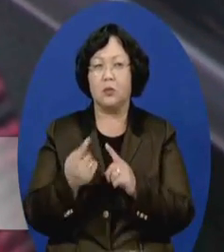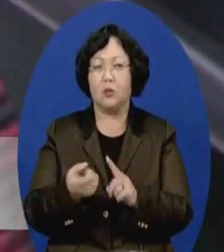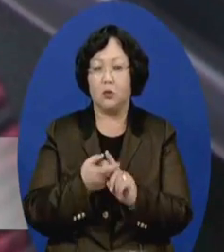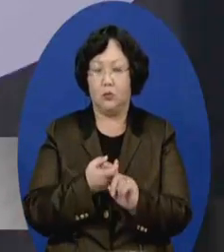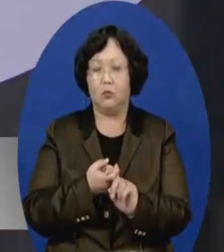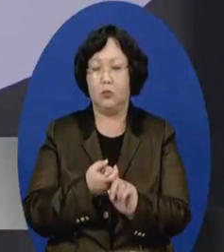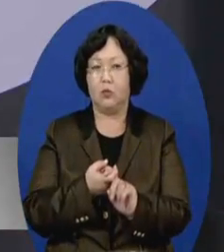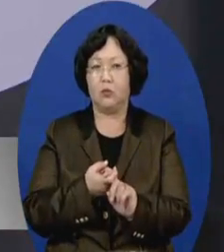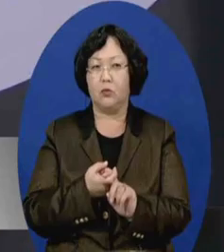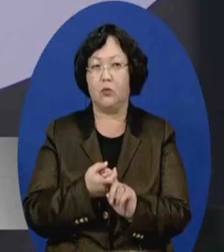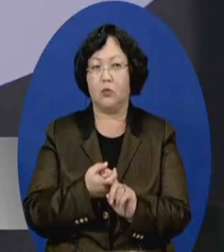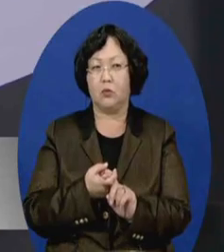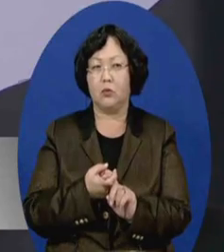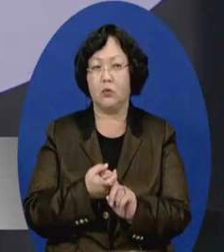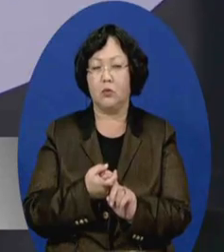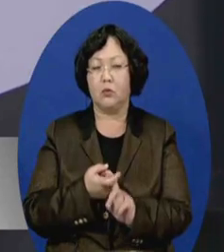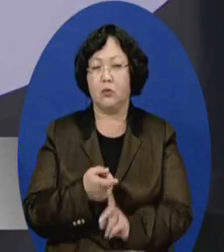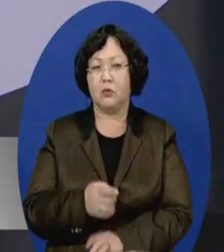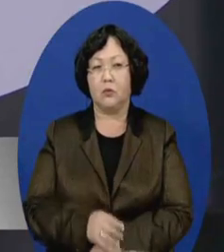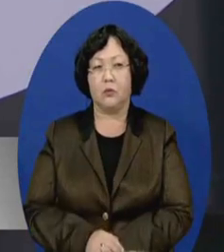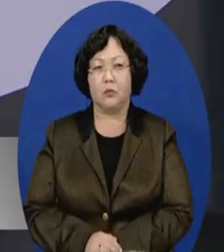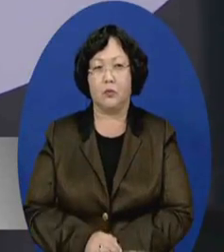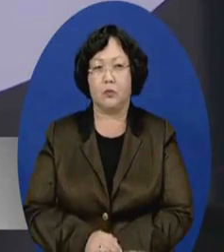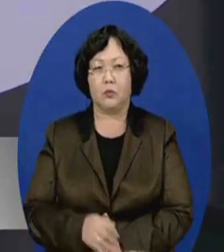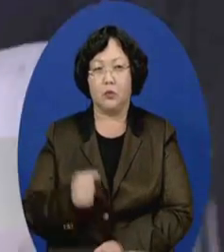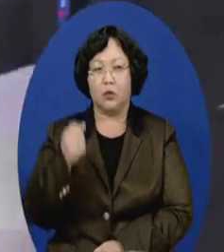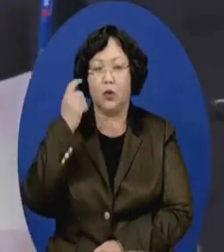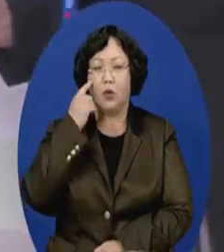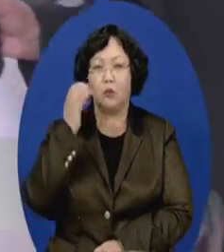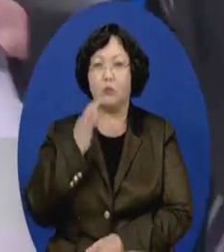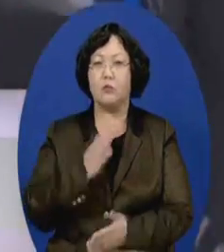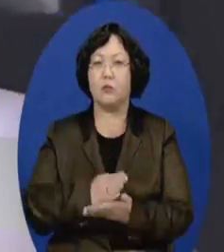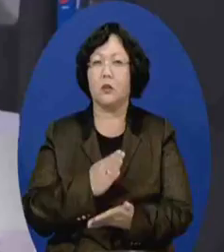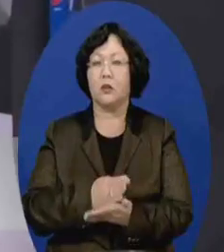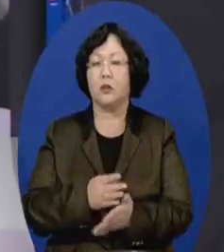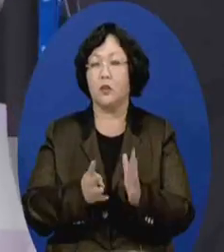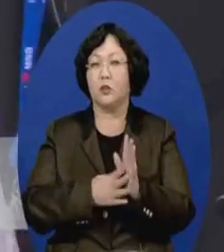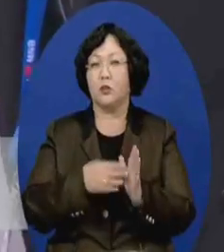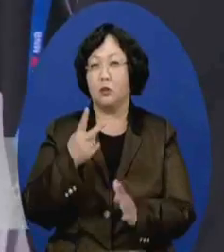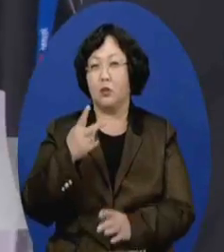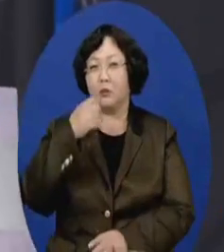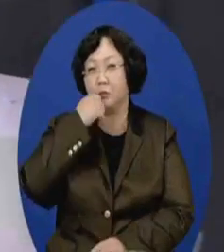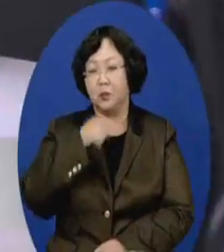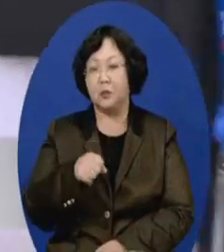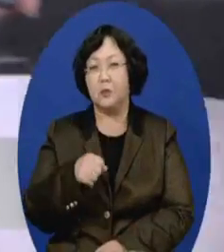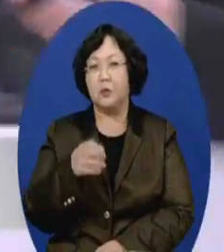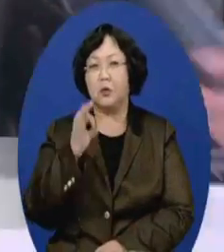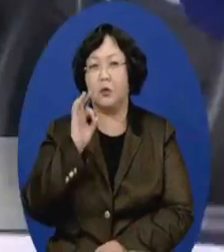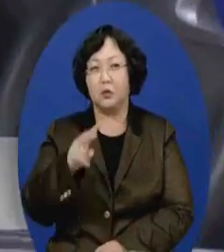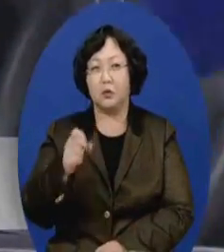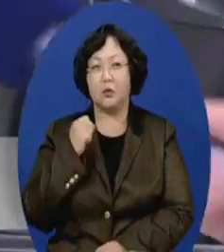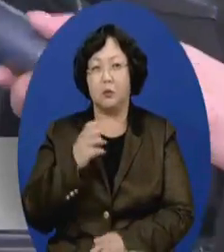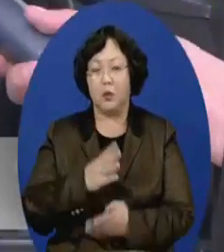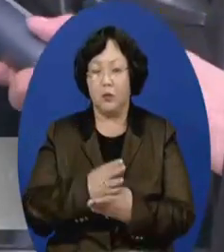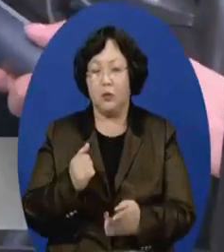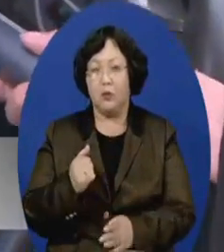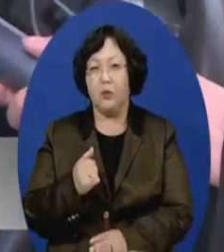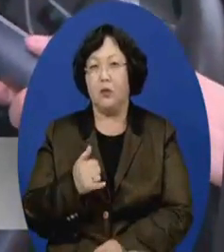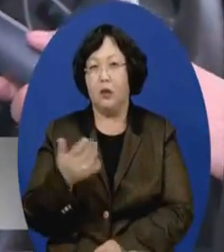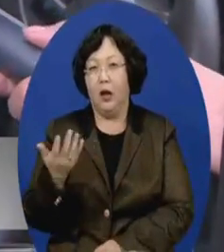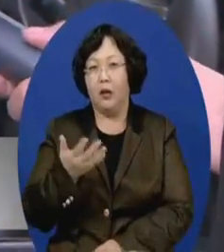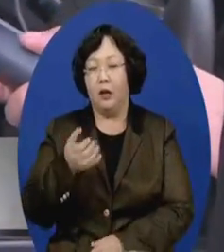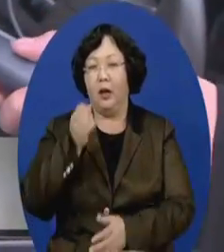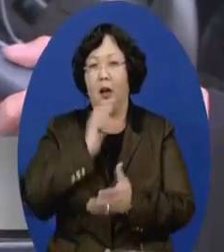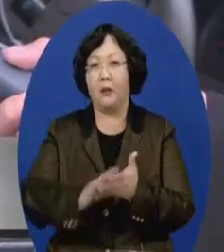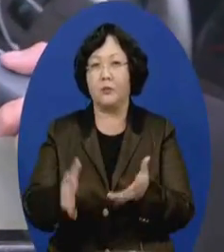тэрнтэй холбоотой л колонкууд нь одоо яаж байгаа юм тийсээ ойлгохгүй л байна. 92 шатхан олдож байна уу? Олдохгүй шүү дээ ерөөсөө. Хаа хаагаар яв.